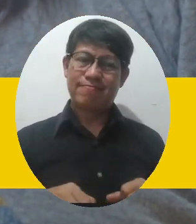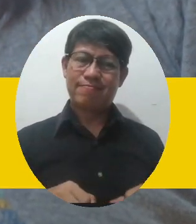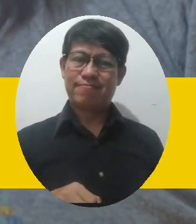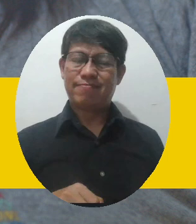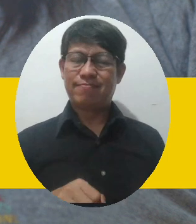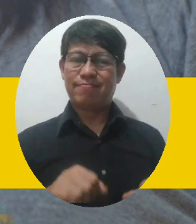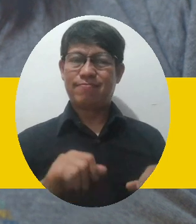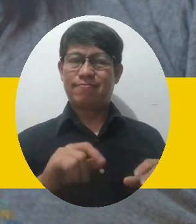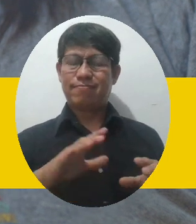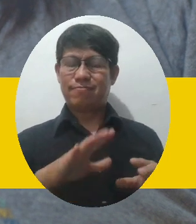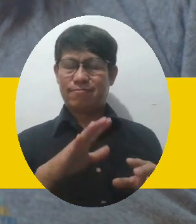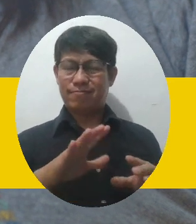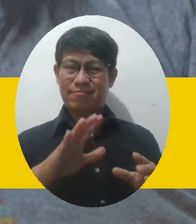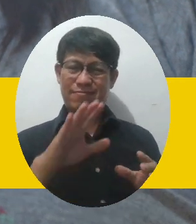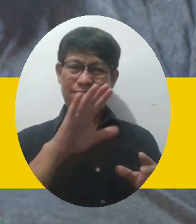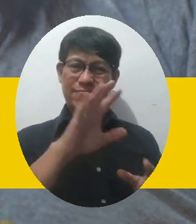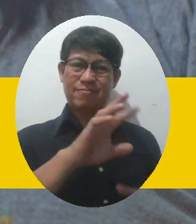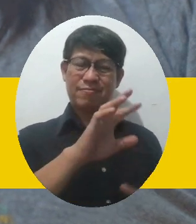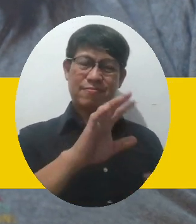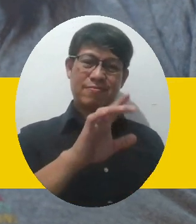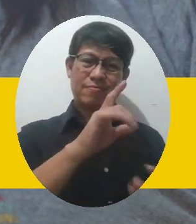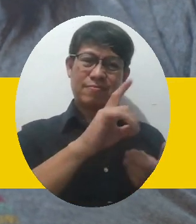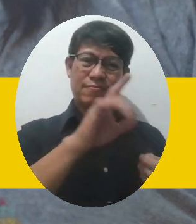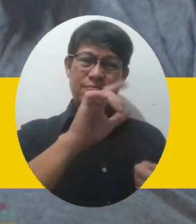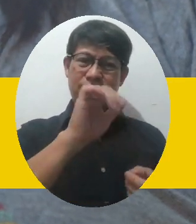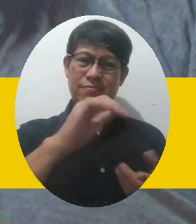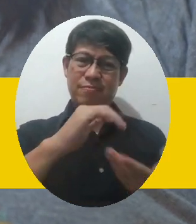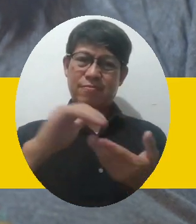ang halaga, ipadala sa